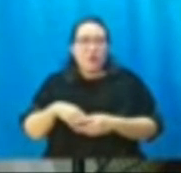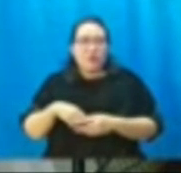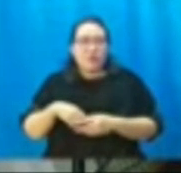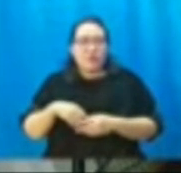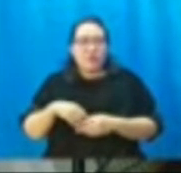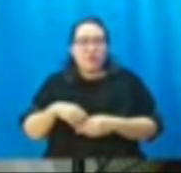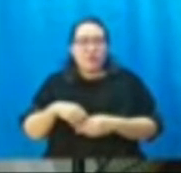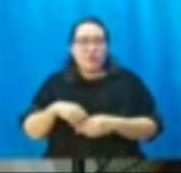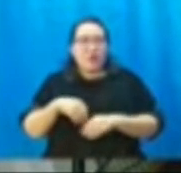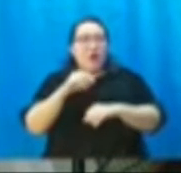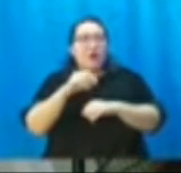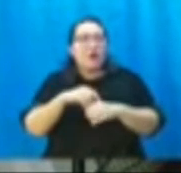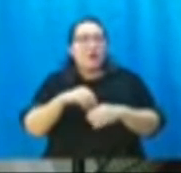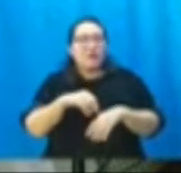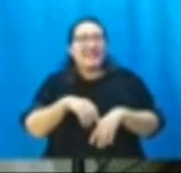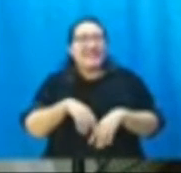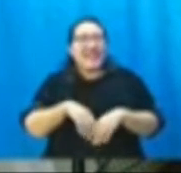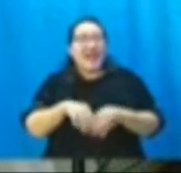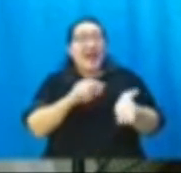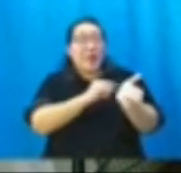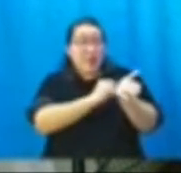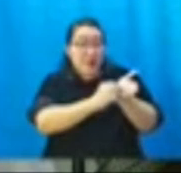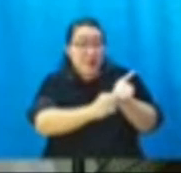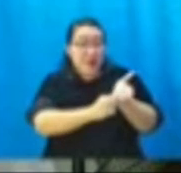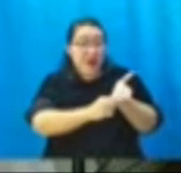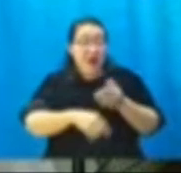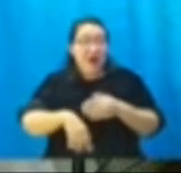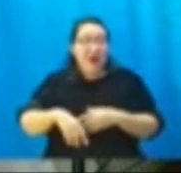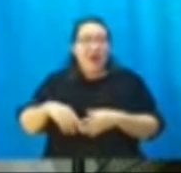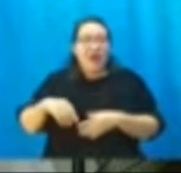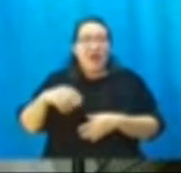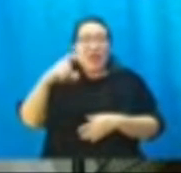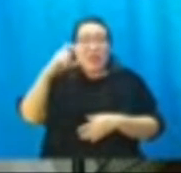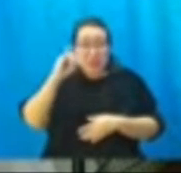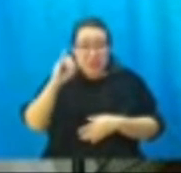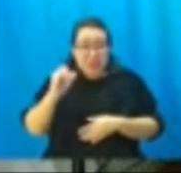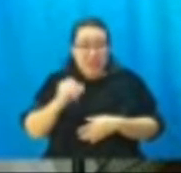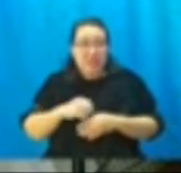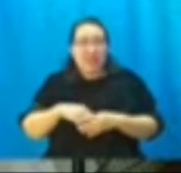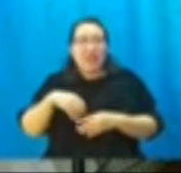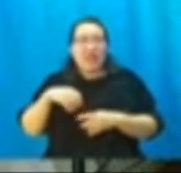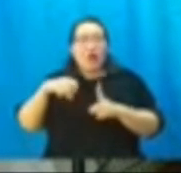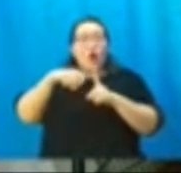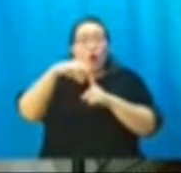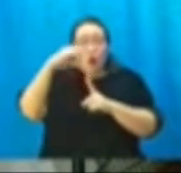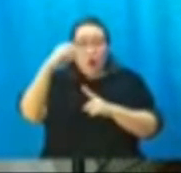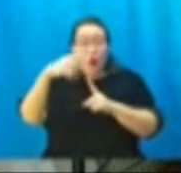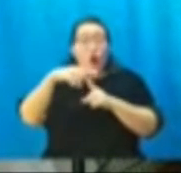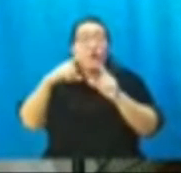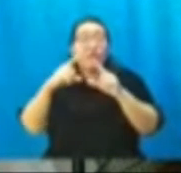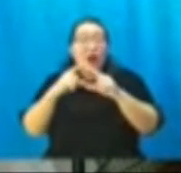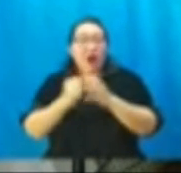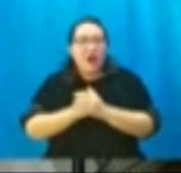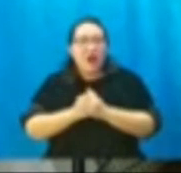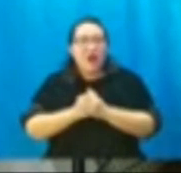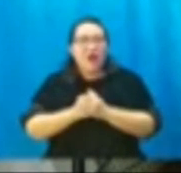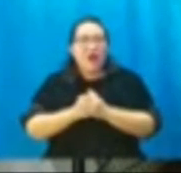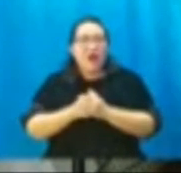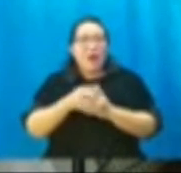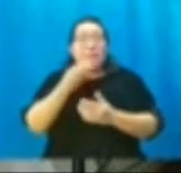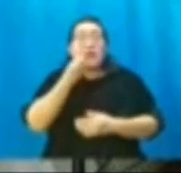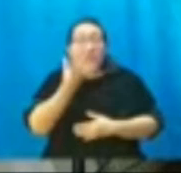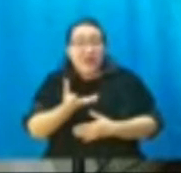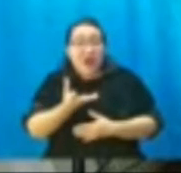kami Panggil Encik kuota tanya kepada saya Pastur Hai kalau anak saya menjadi Katolik bisa nggak